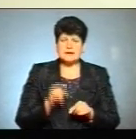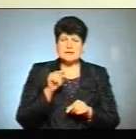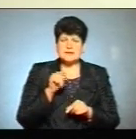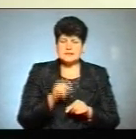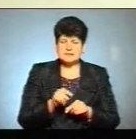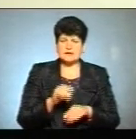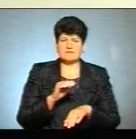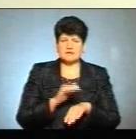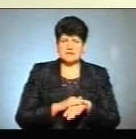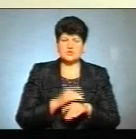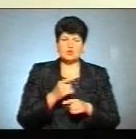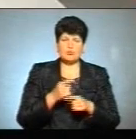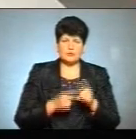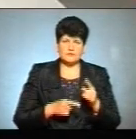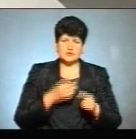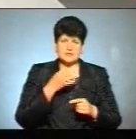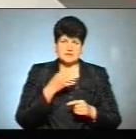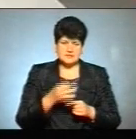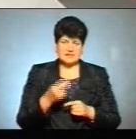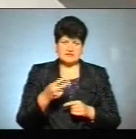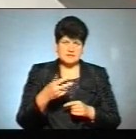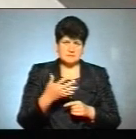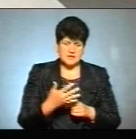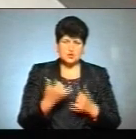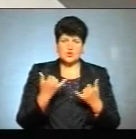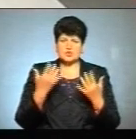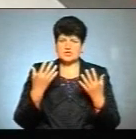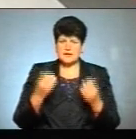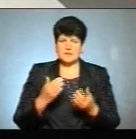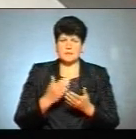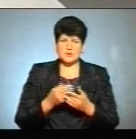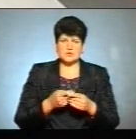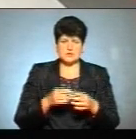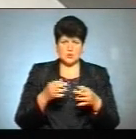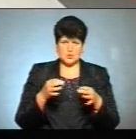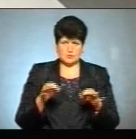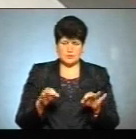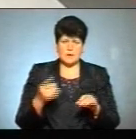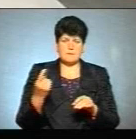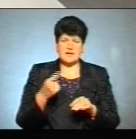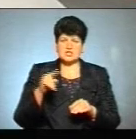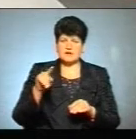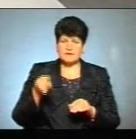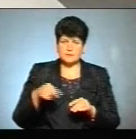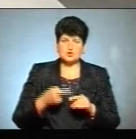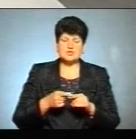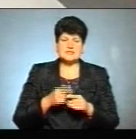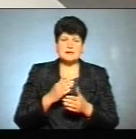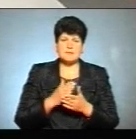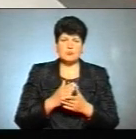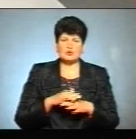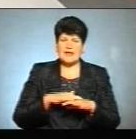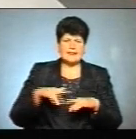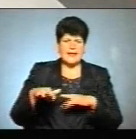практично половина цих ринків, що я назвала 25, на сьогоднішній день мають такі дозвола. Отож, перша вимога, що це мають бути не